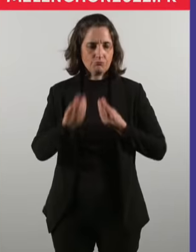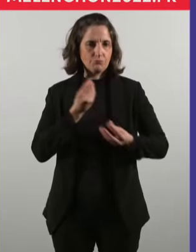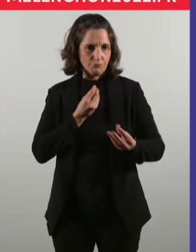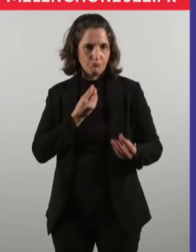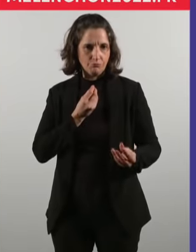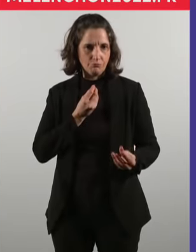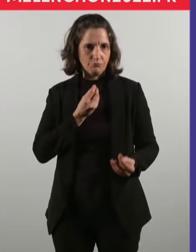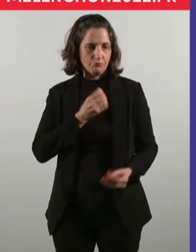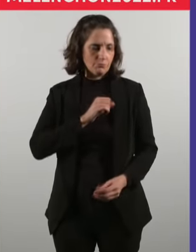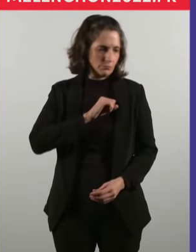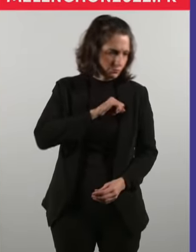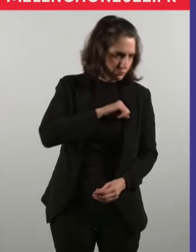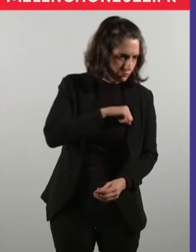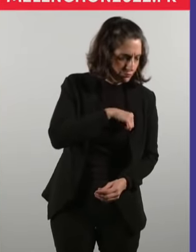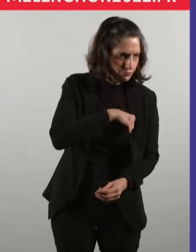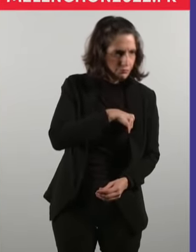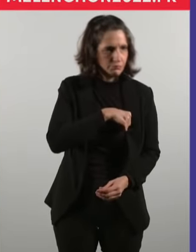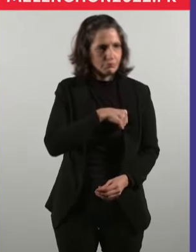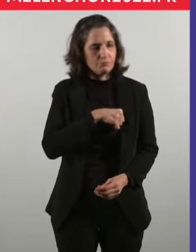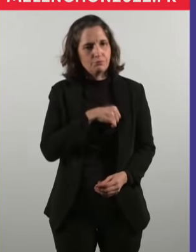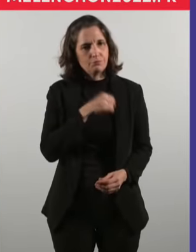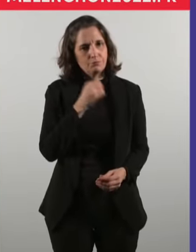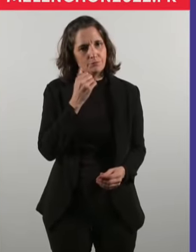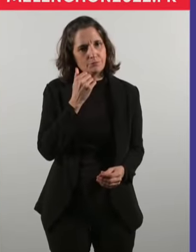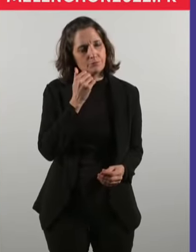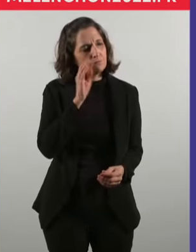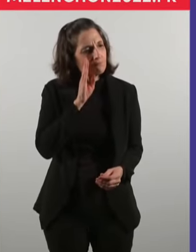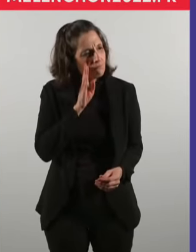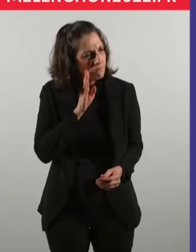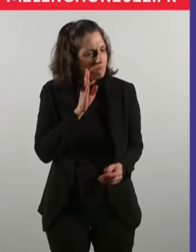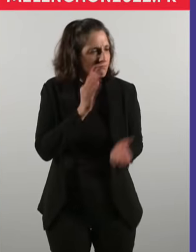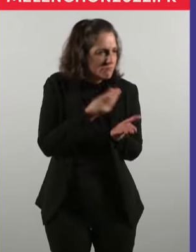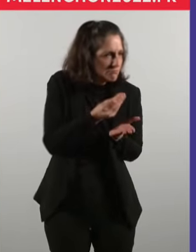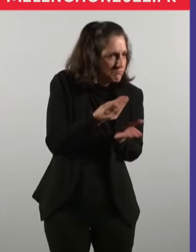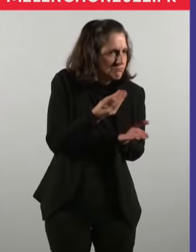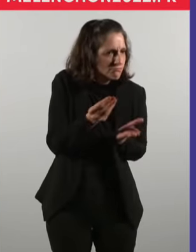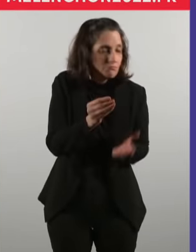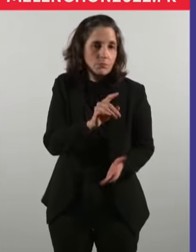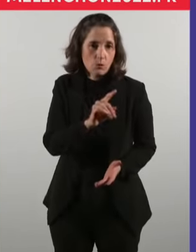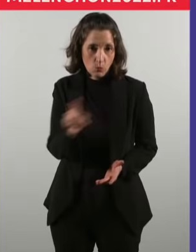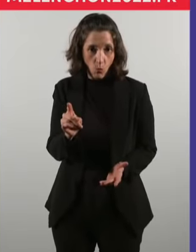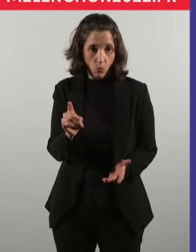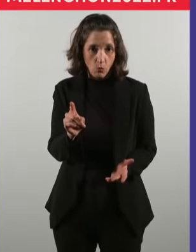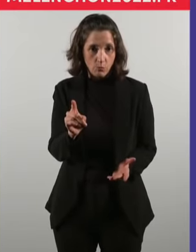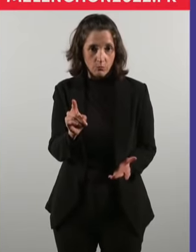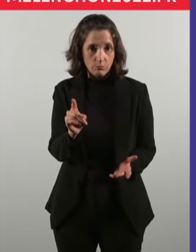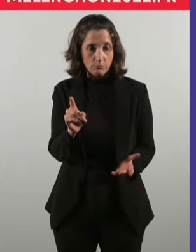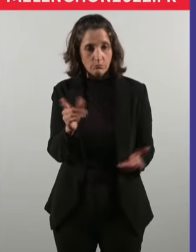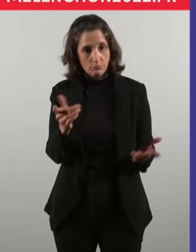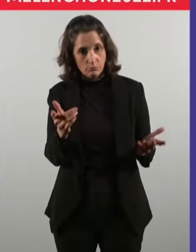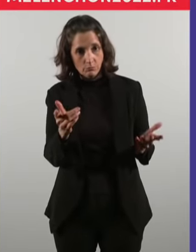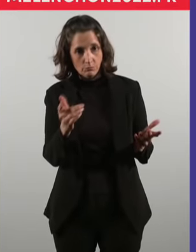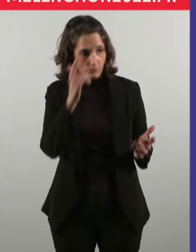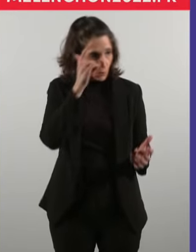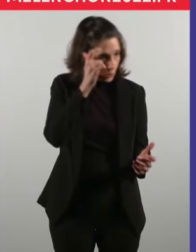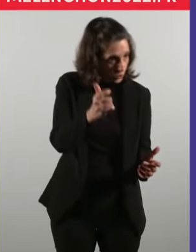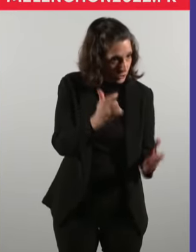compassion ou de charité, mais d'une lucidité nouvelle dans un processus de la relation.